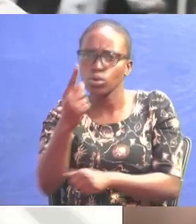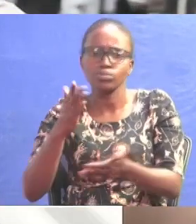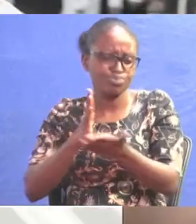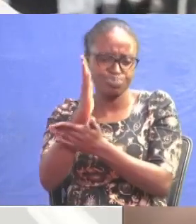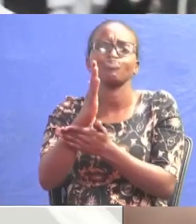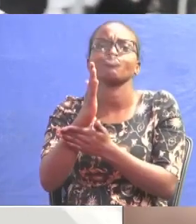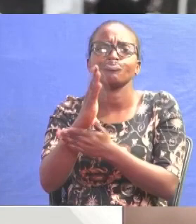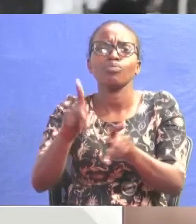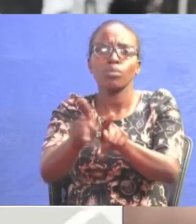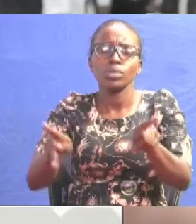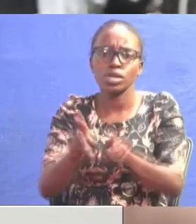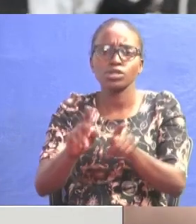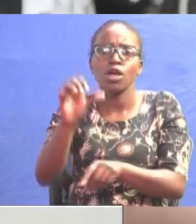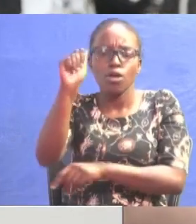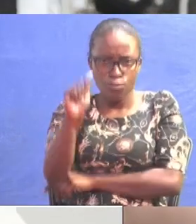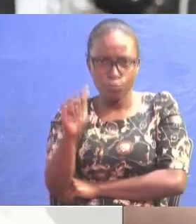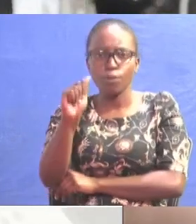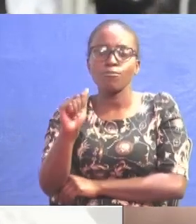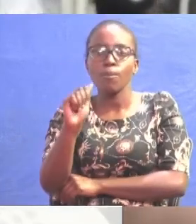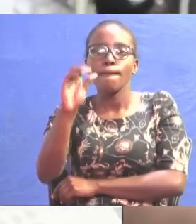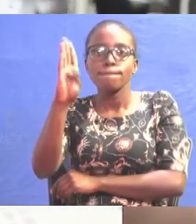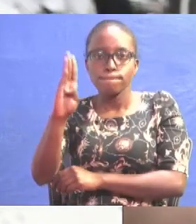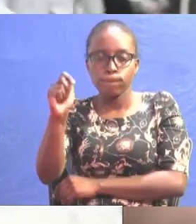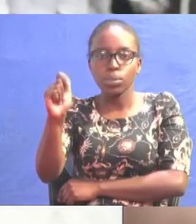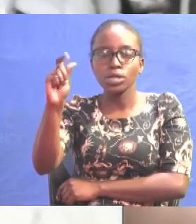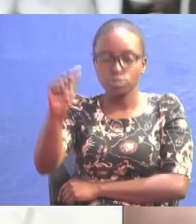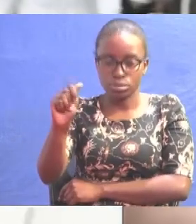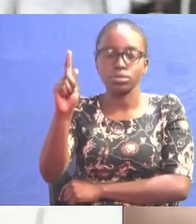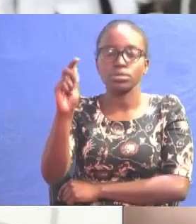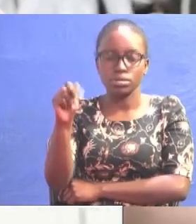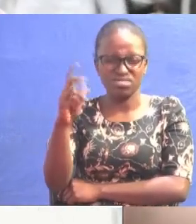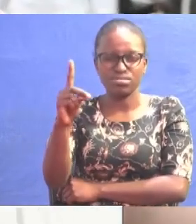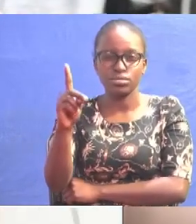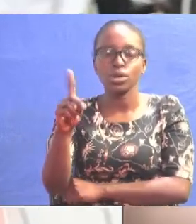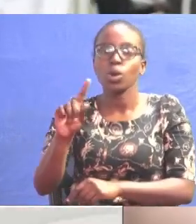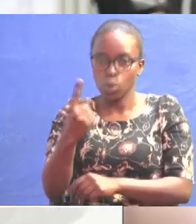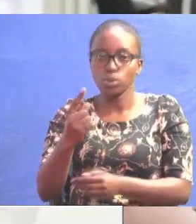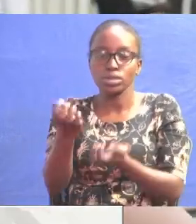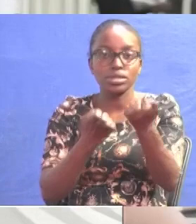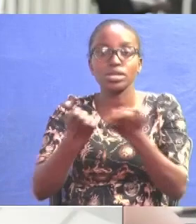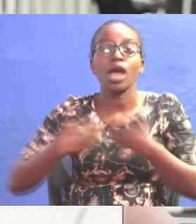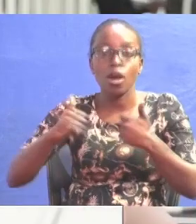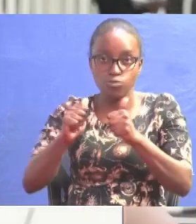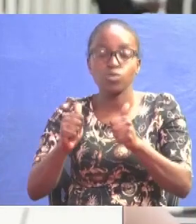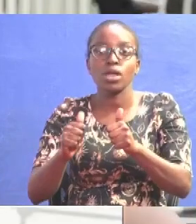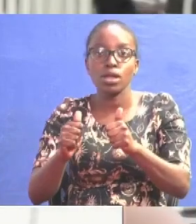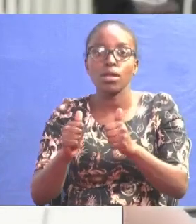band 5, okay, sisi tumekuwa imetusaidia juu tumekuwa at the right place, lakini kama mtu mwenye ako needy na hayuko able